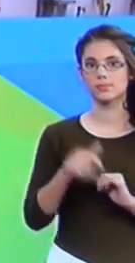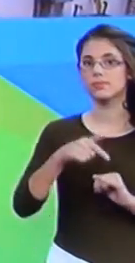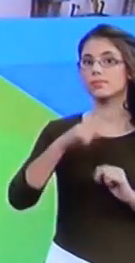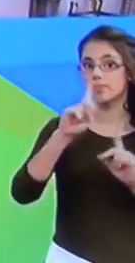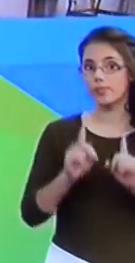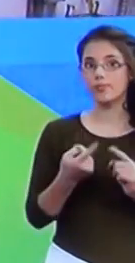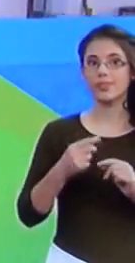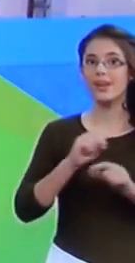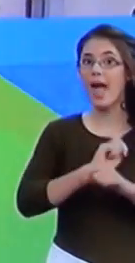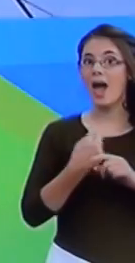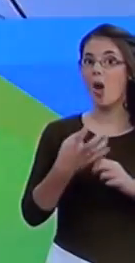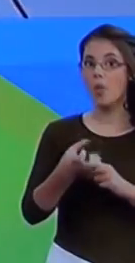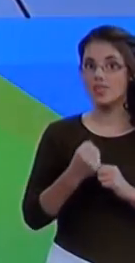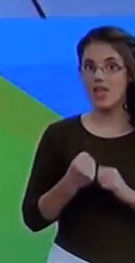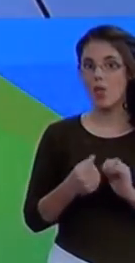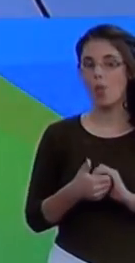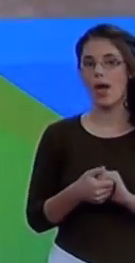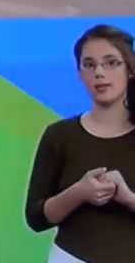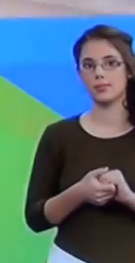Benne állok egy áramszedőben!